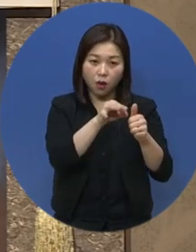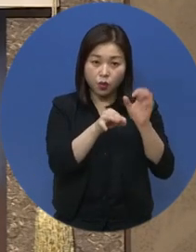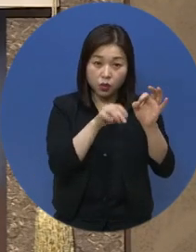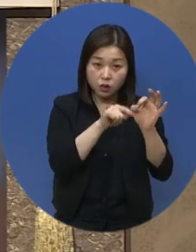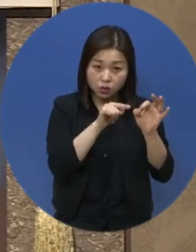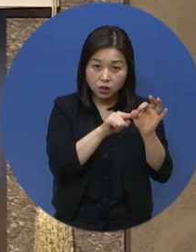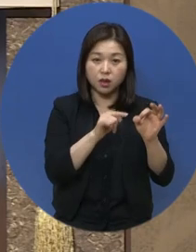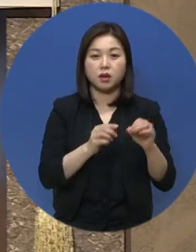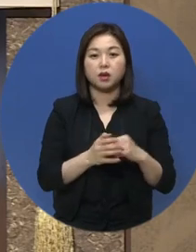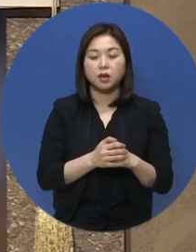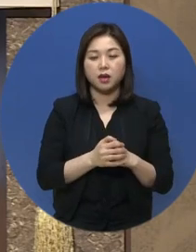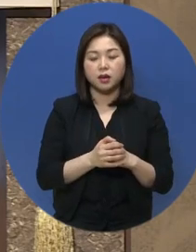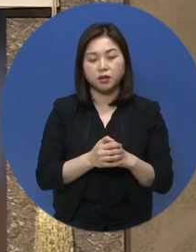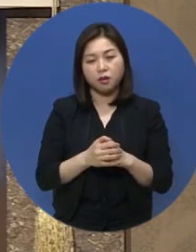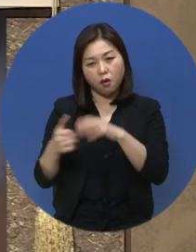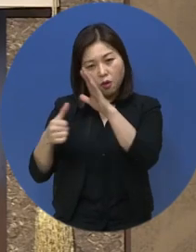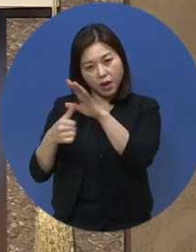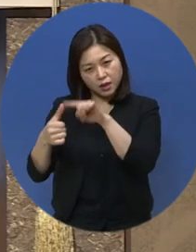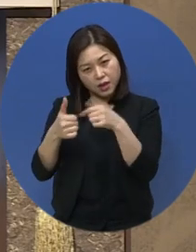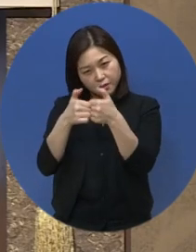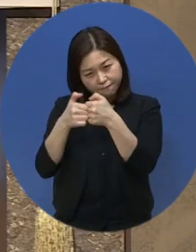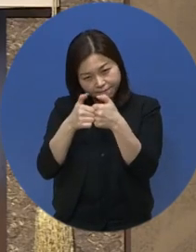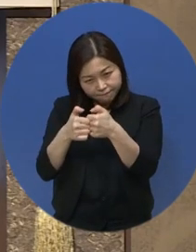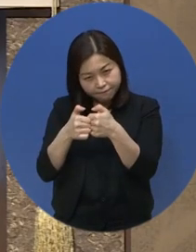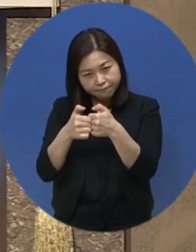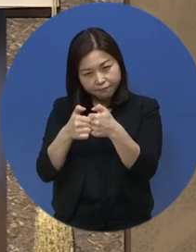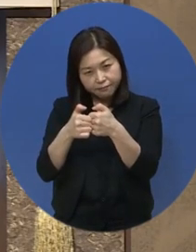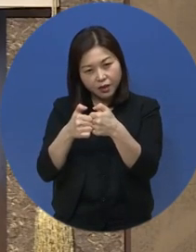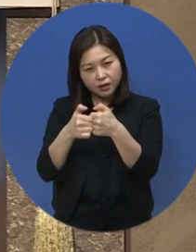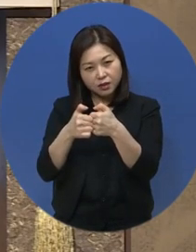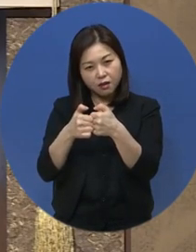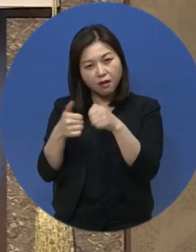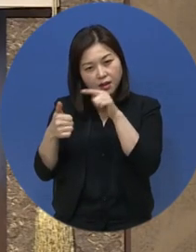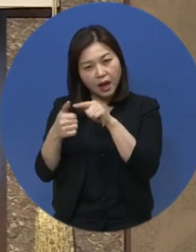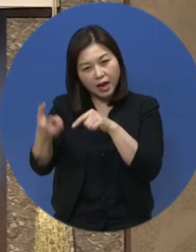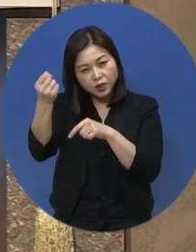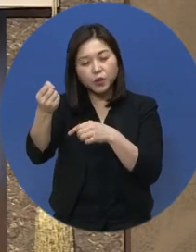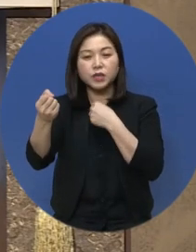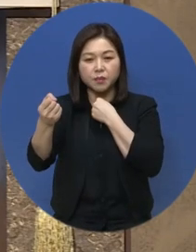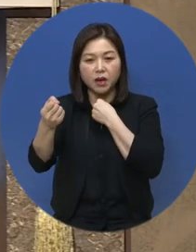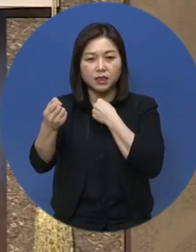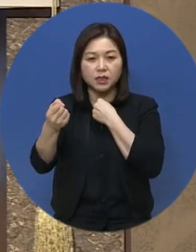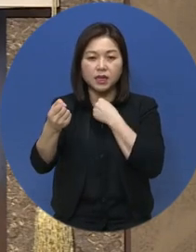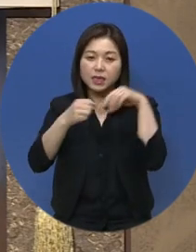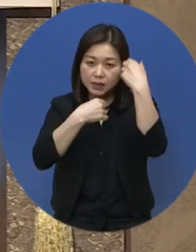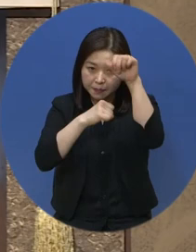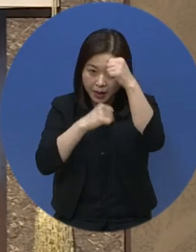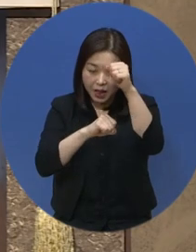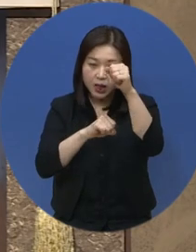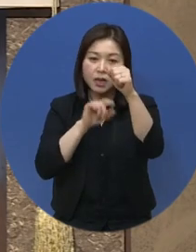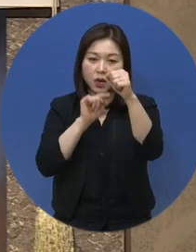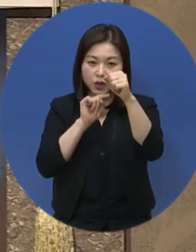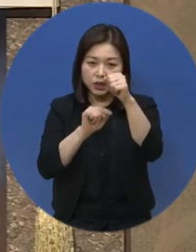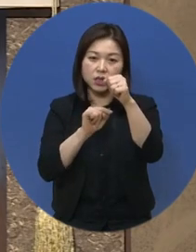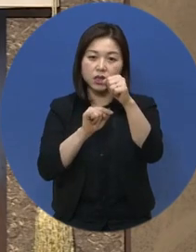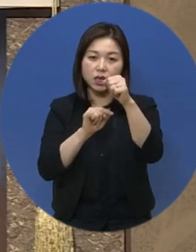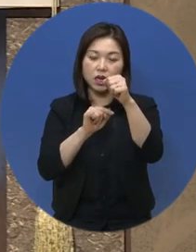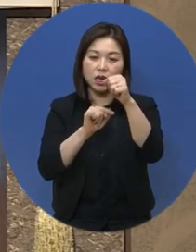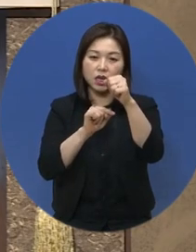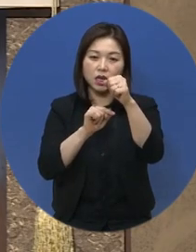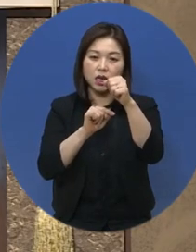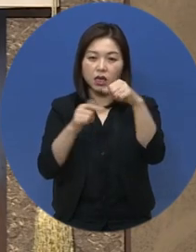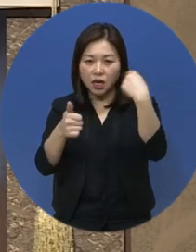게 뭔지를 심층적으로 상담하고 면접하면서 아이가 갖고 싶어하던 신발을 이 멘토가 선물을 한